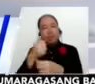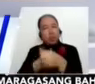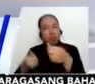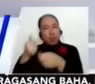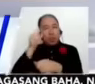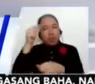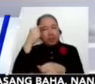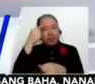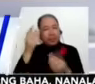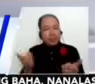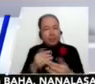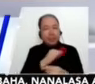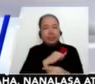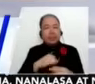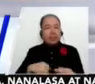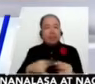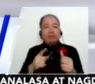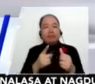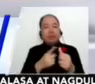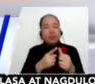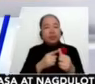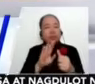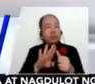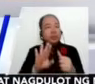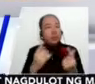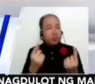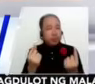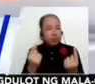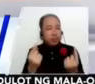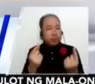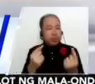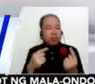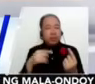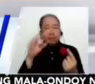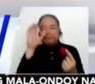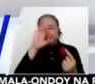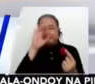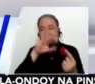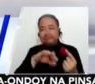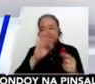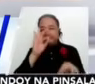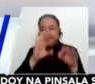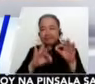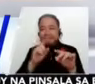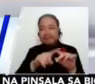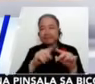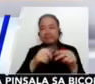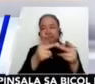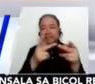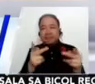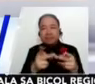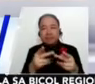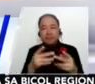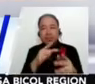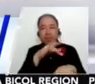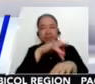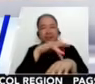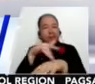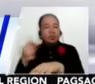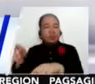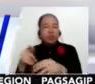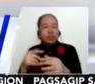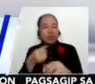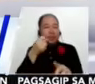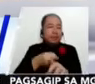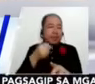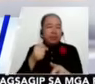ng Isabela. Number one sa kanilang ginawa ay i-identify yung mga lugar na dadaanan ni Bagyong Christine. After ma-identify,